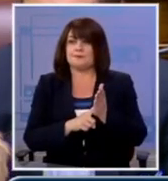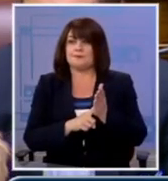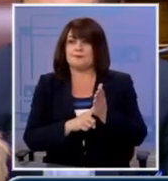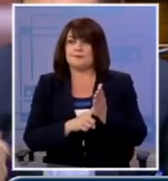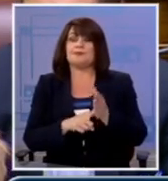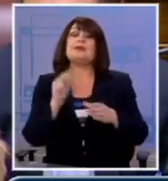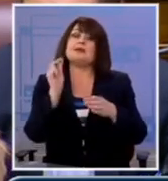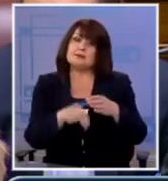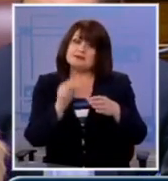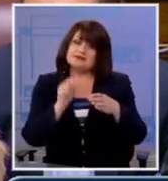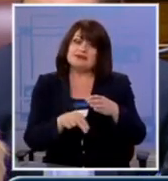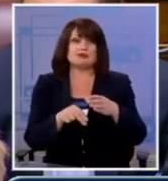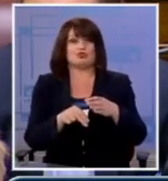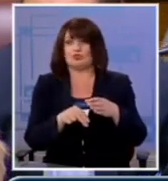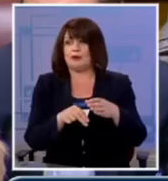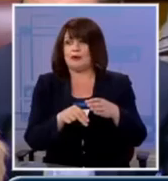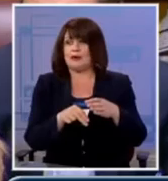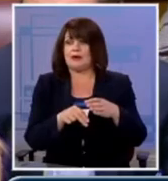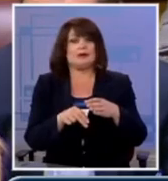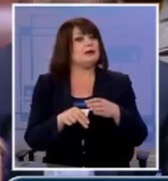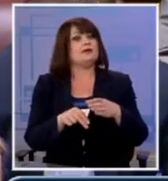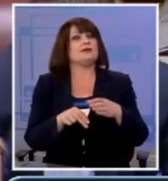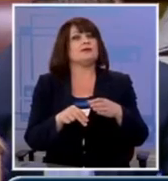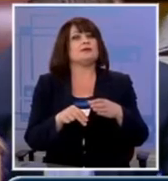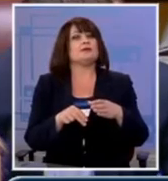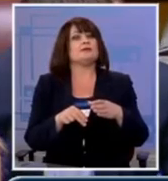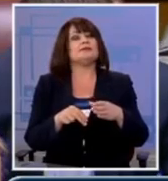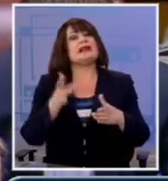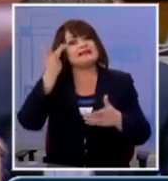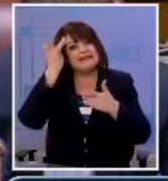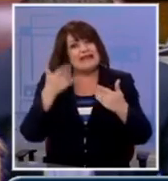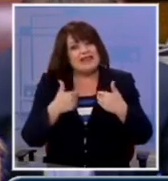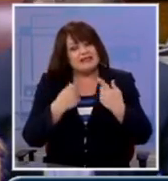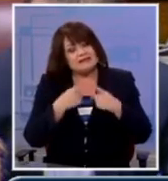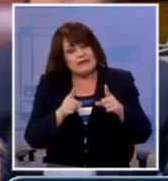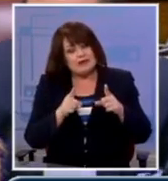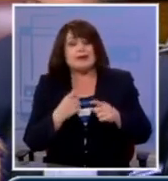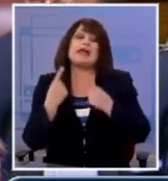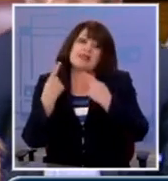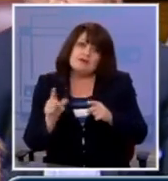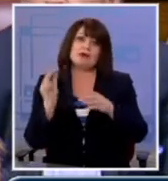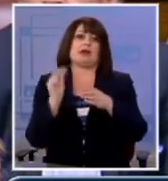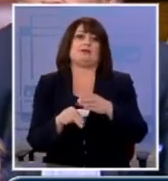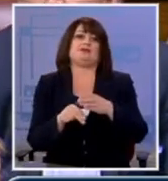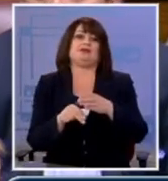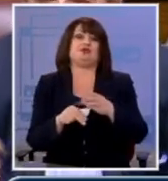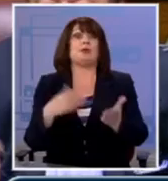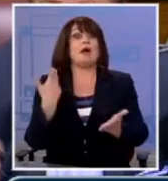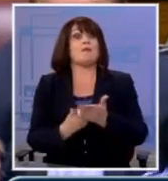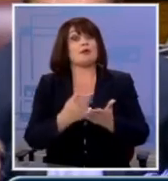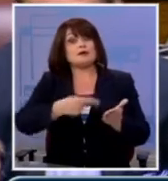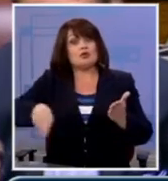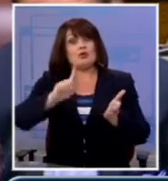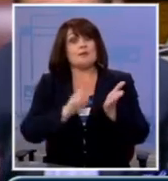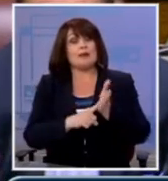να ψηφίσουμε κατά της δικής μας συνειδήσεως, αλλά καθούμεθα όλοι να αποδείξουμε